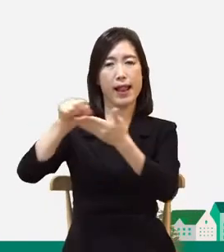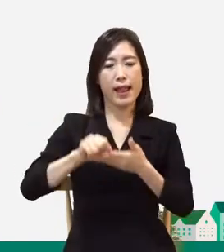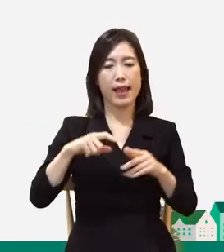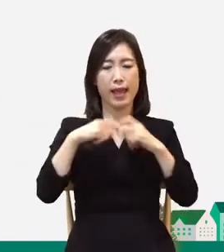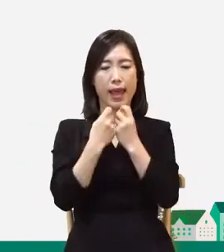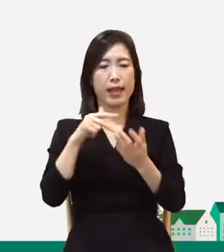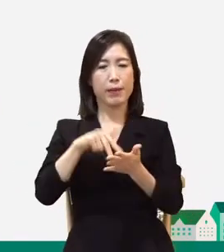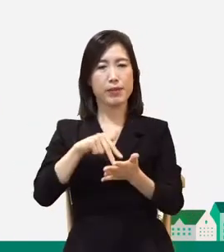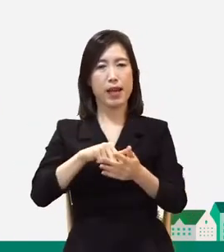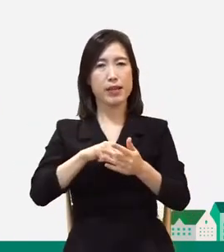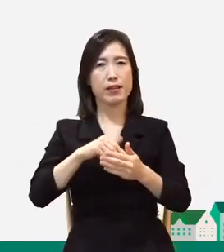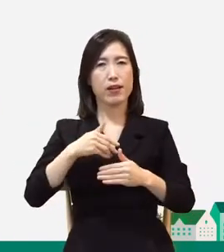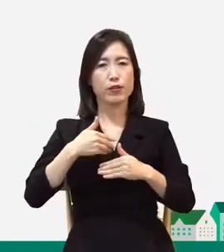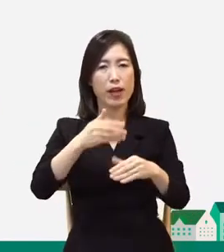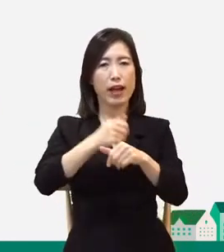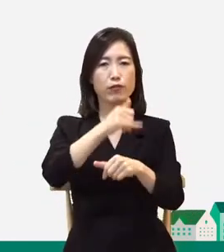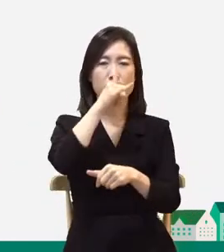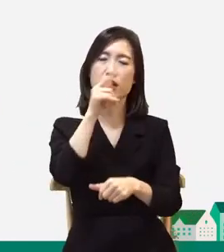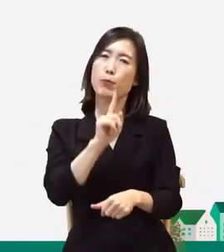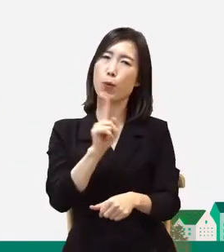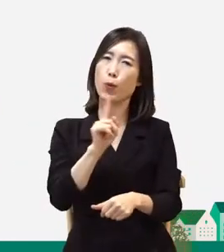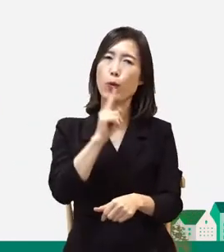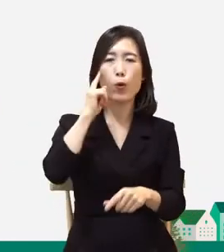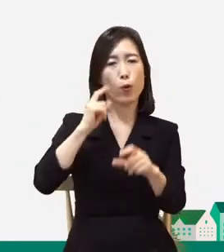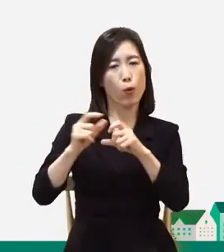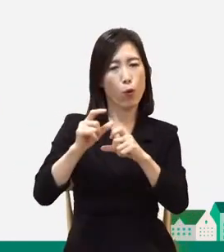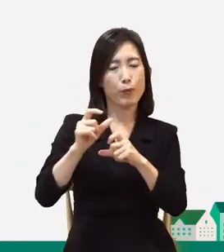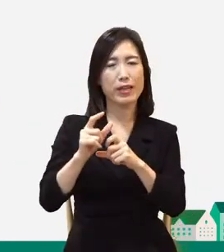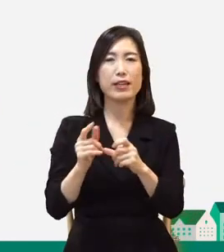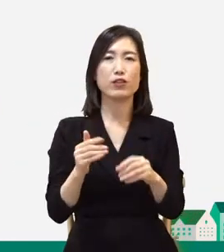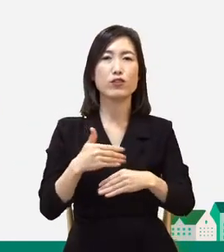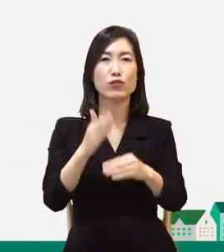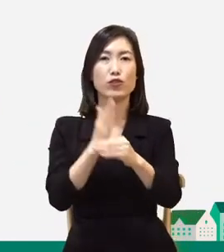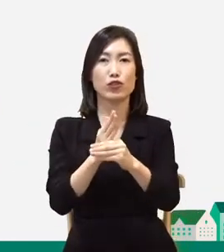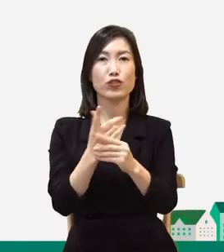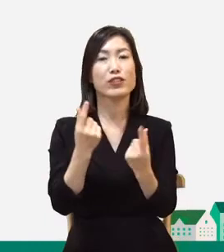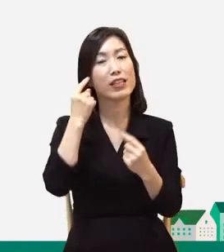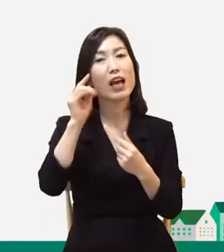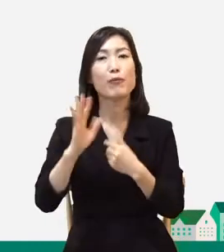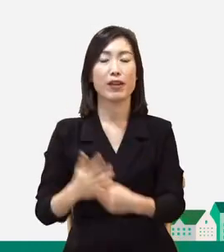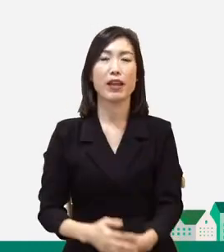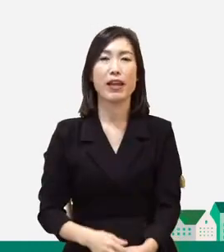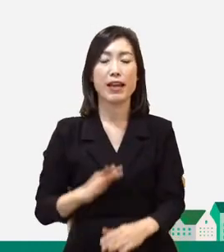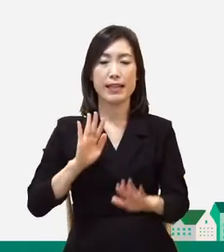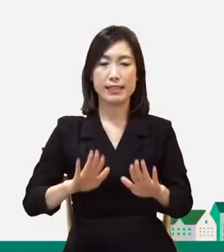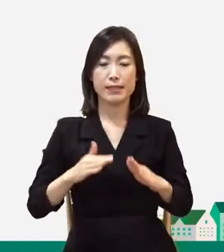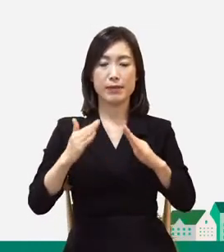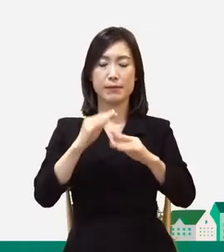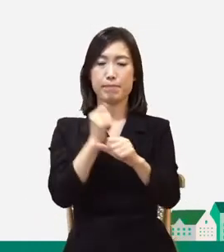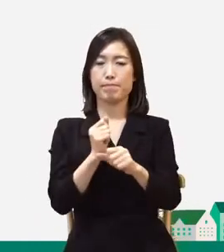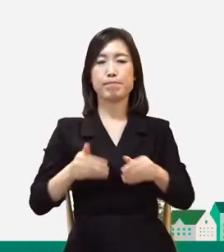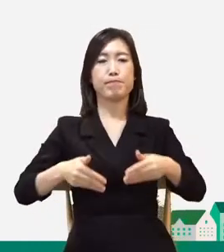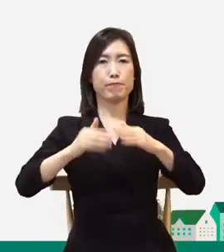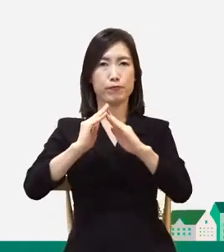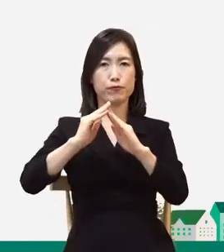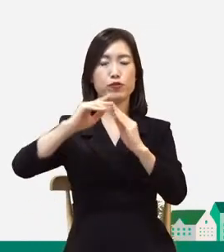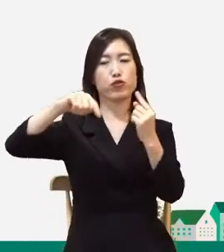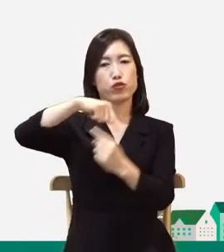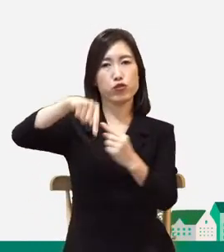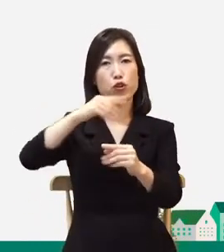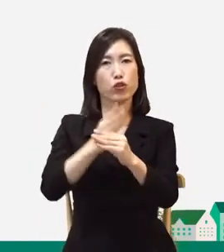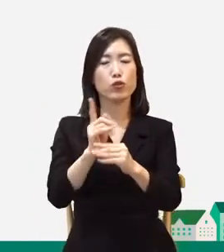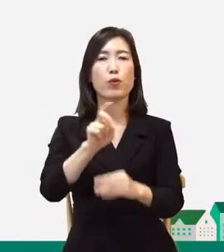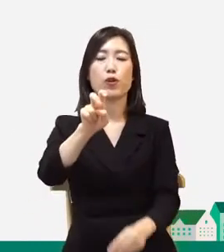이런 고민에서 시작했다라고 보시면 될 것 같습니다. 그래서 저희가 실제로 지금 지어서 운영하고 있는 그 달팽이 집이라고 하는